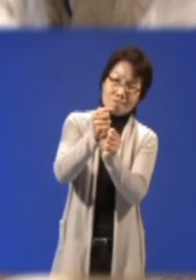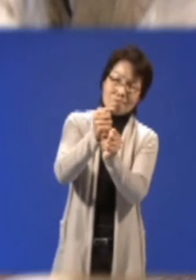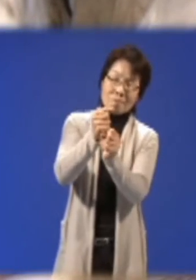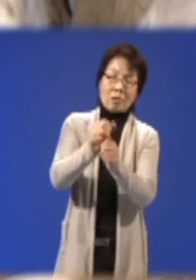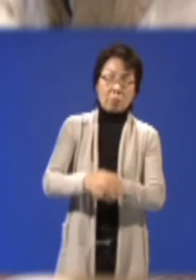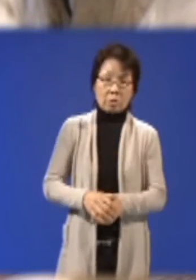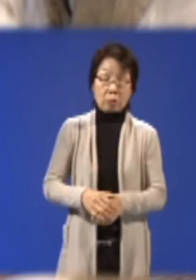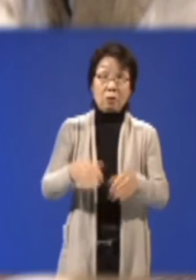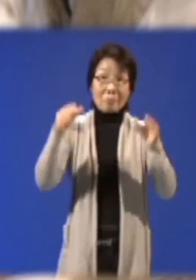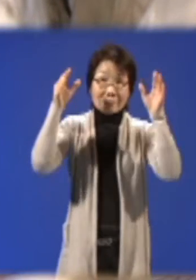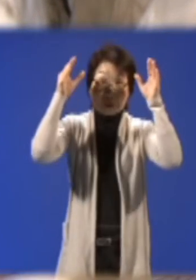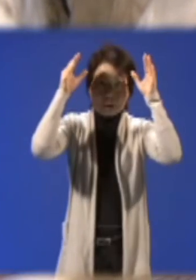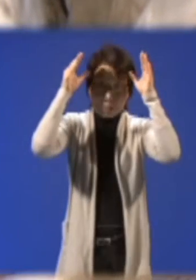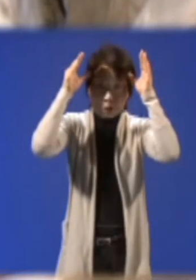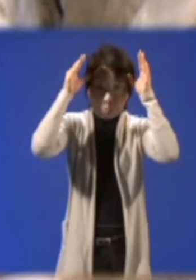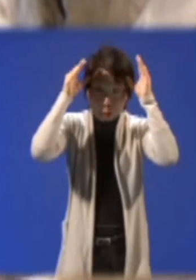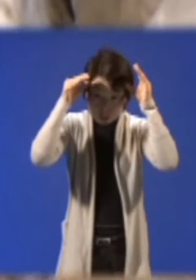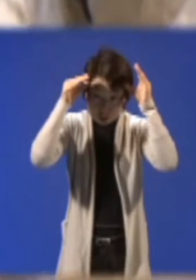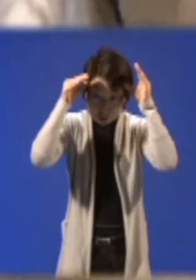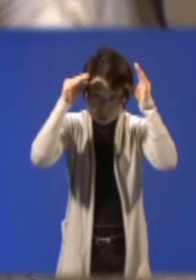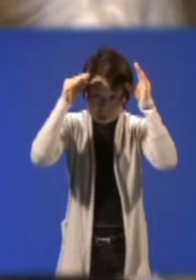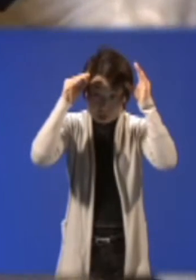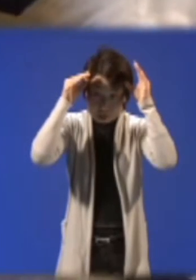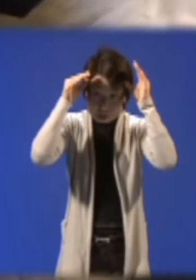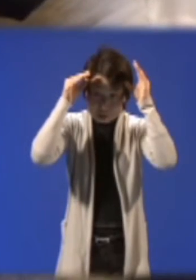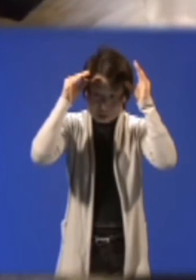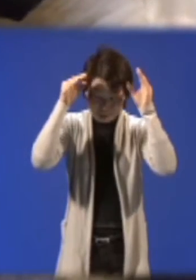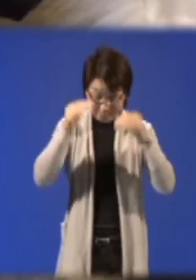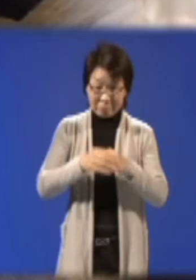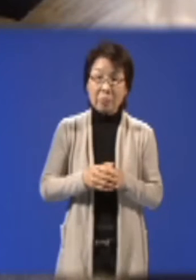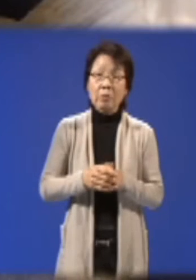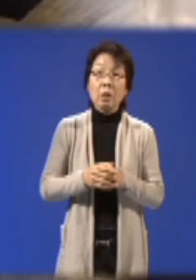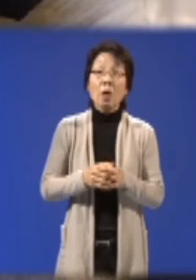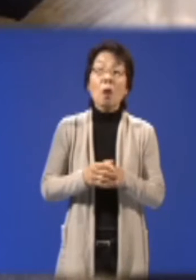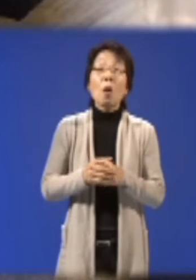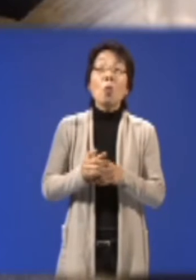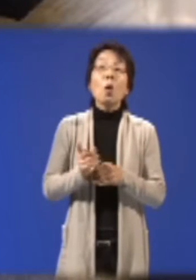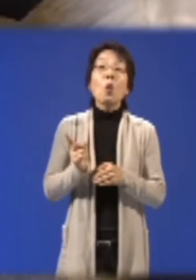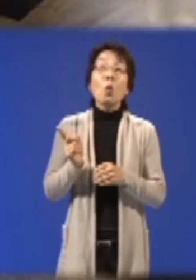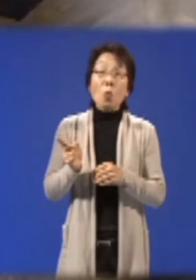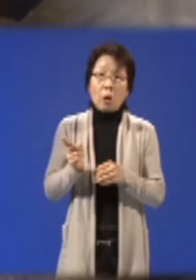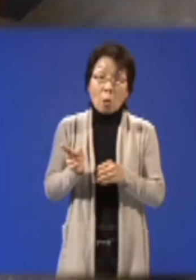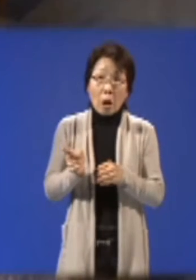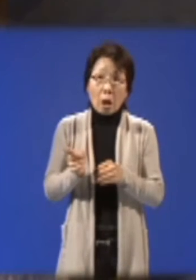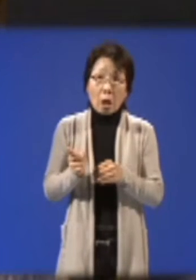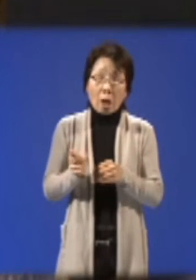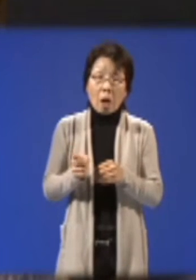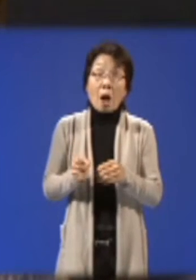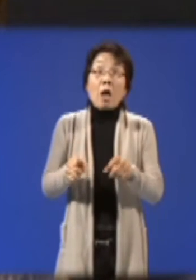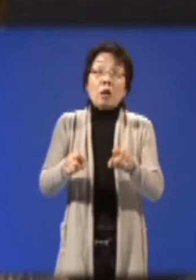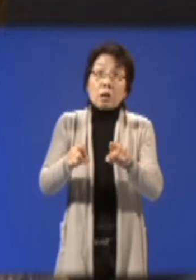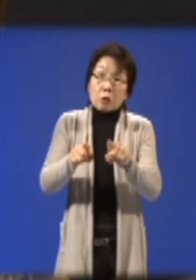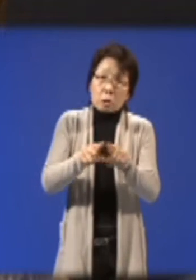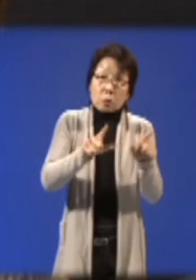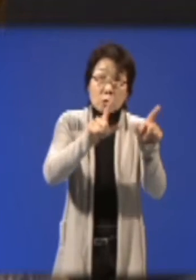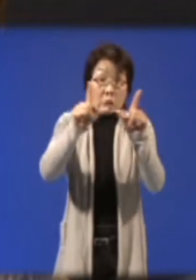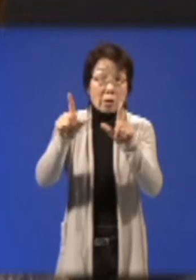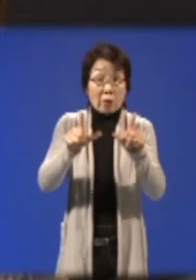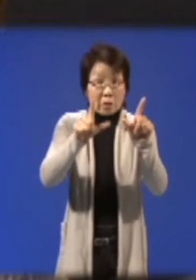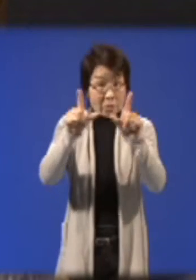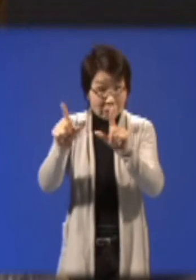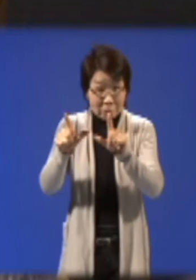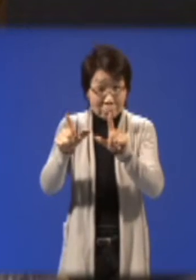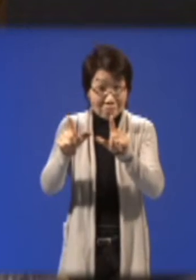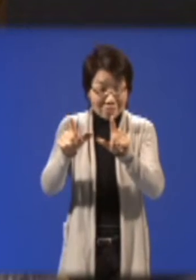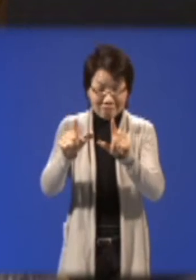ンちゃんおりますので、 はい、もうリアルなワンちゃん、 これペットですかってよく聞かれますね。 はい、